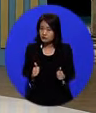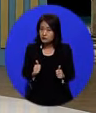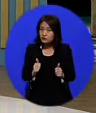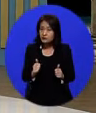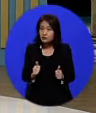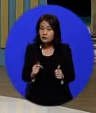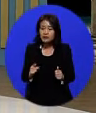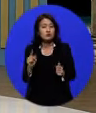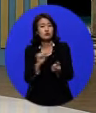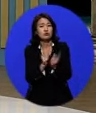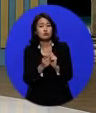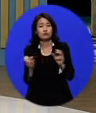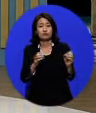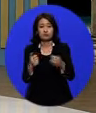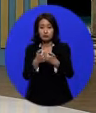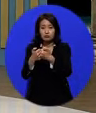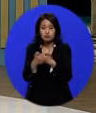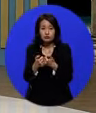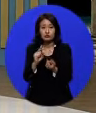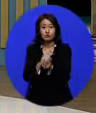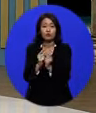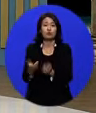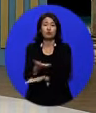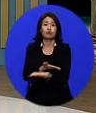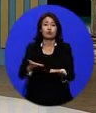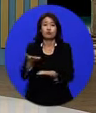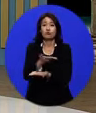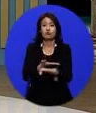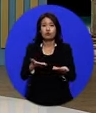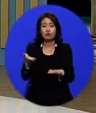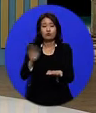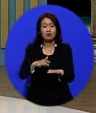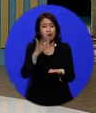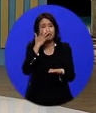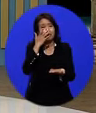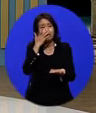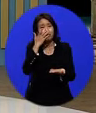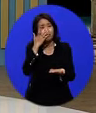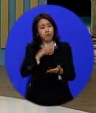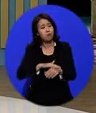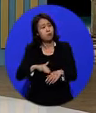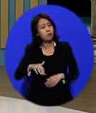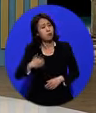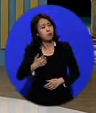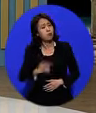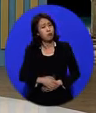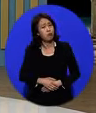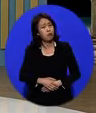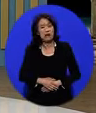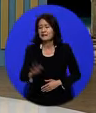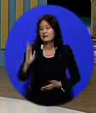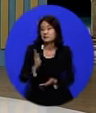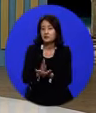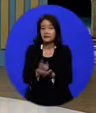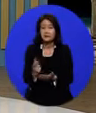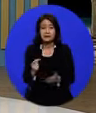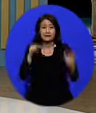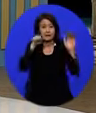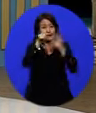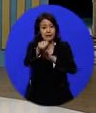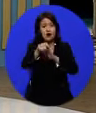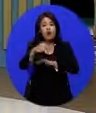열심히 모여서 의논하기 시작합니다. 얘기를 나누기 시작합니다. 근데 점점 미궁소로 빠져드는 겁니다. 안 되겠어. 너가 빨리 가서